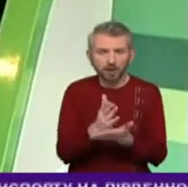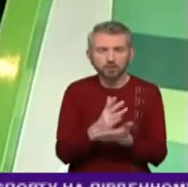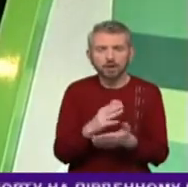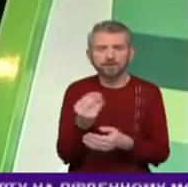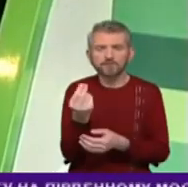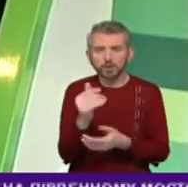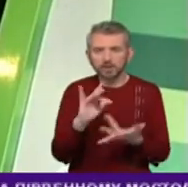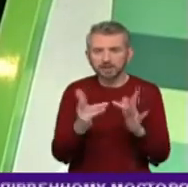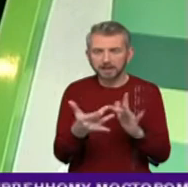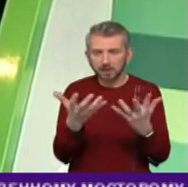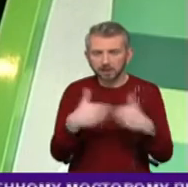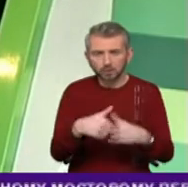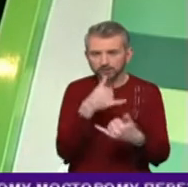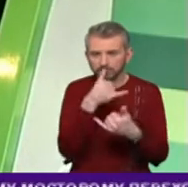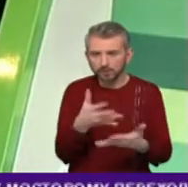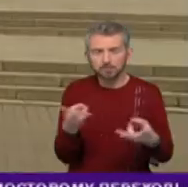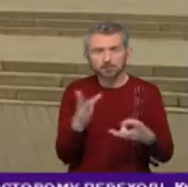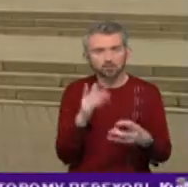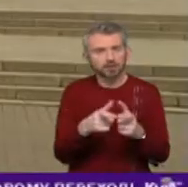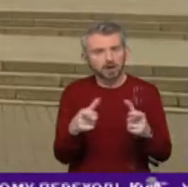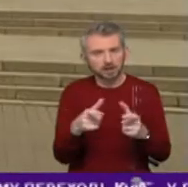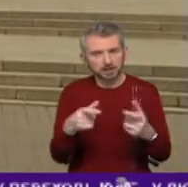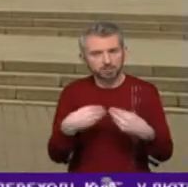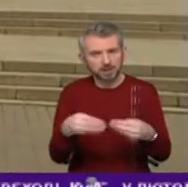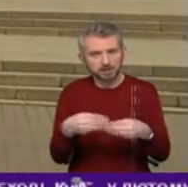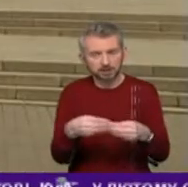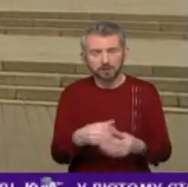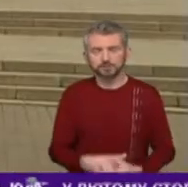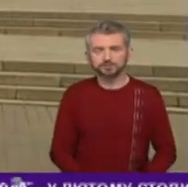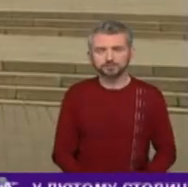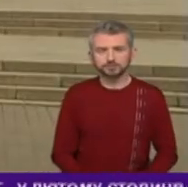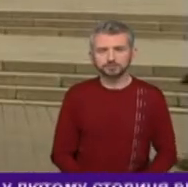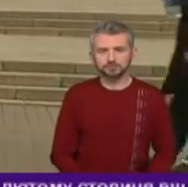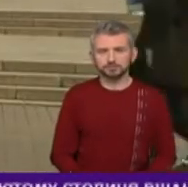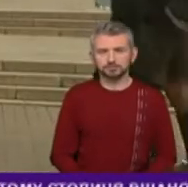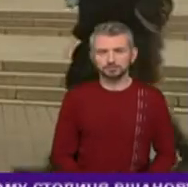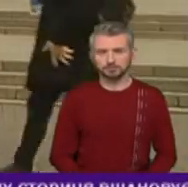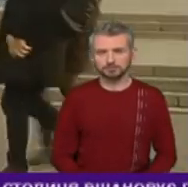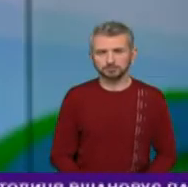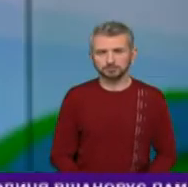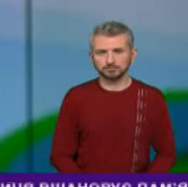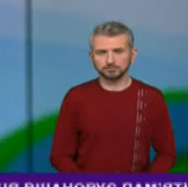вдасться. Для цього знадобиться картка в пластику. Арман Лазарян, Олександр Мельниченко, телеканал Київ.